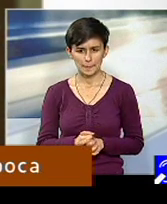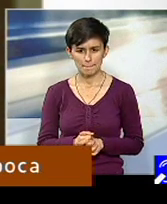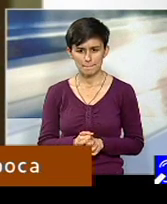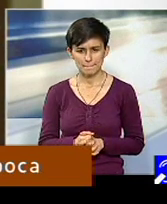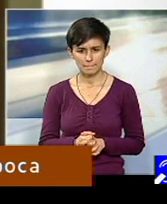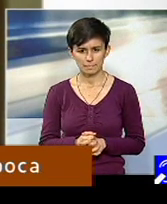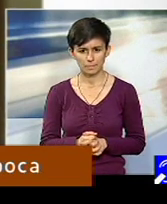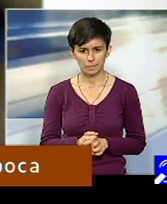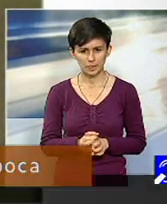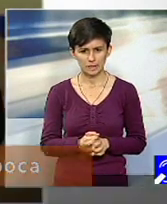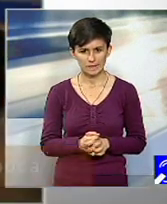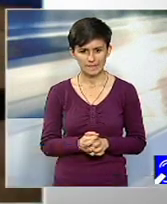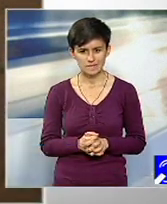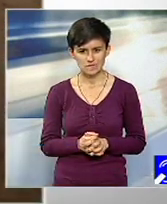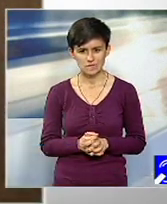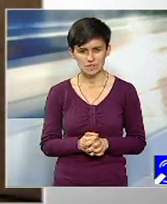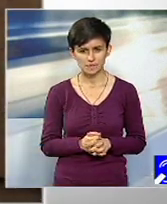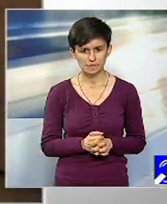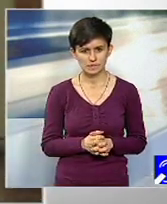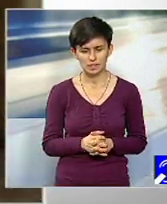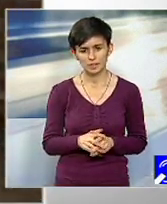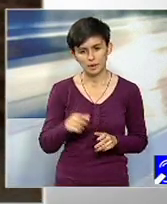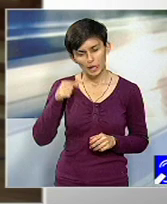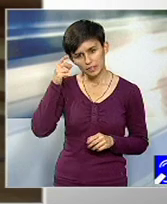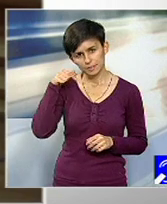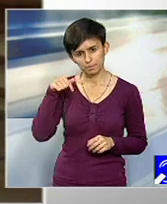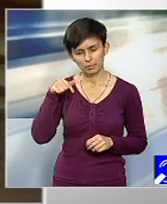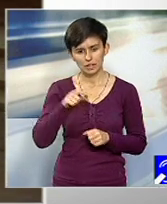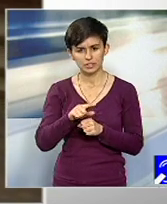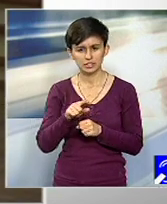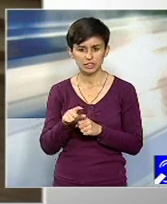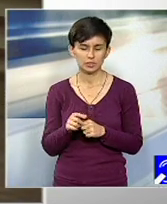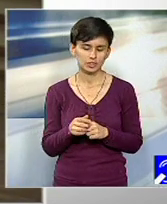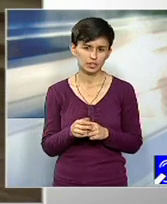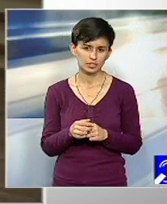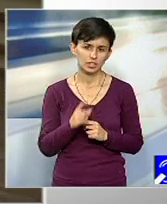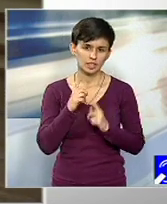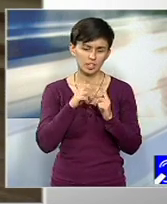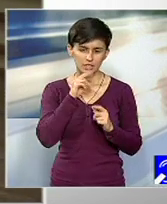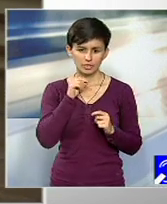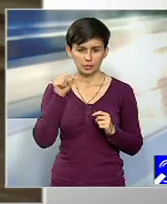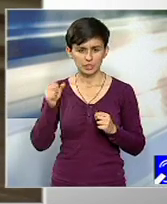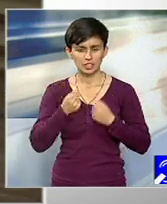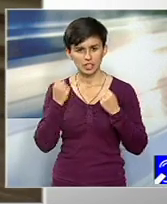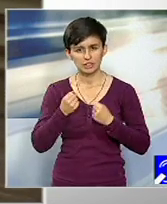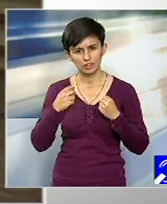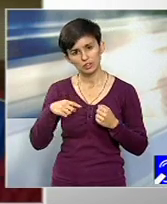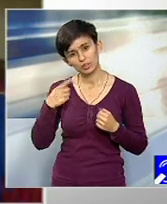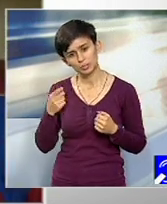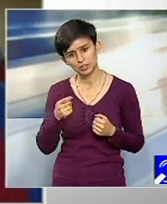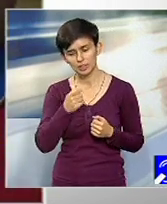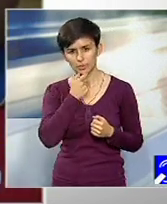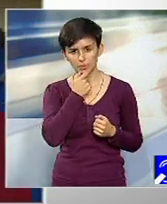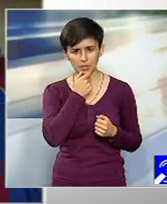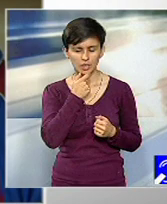pățit, am mai vorbit și după și ne-am luat penalti. Și înțeleg că asta le-a tras lor penalizare echipei, nu? Dacă antrenorul vorbește după ce arbitru a spus... Și a